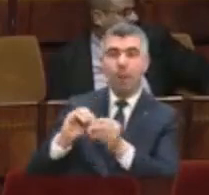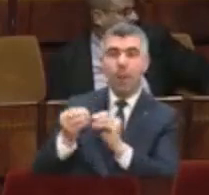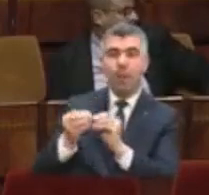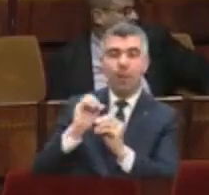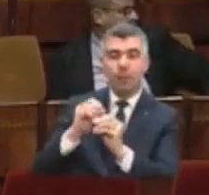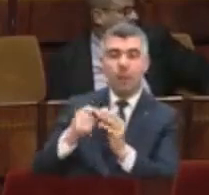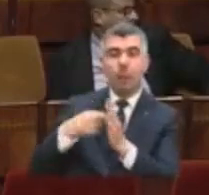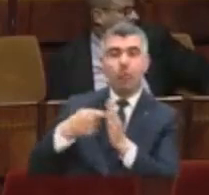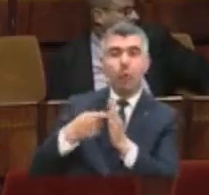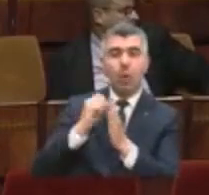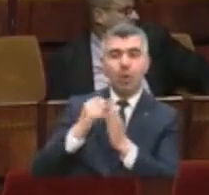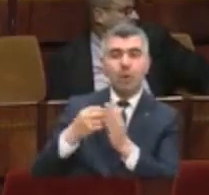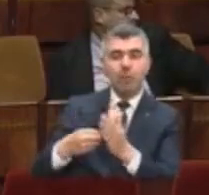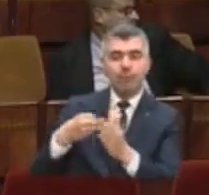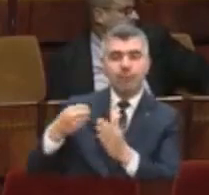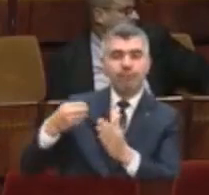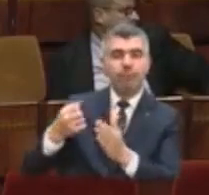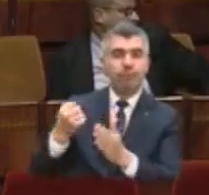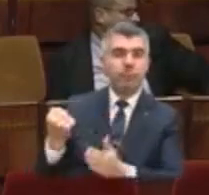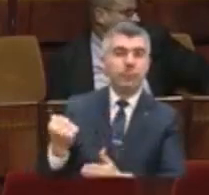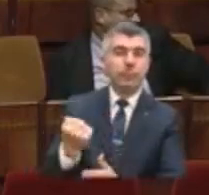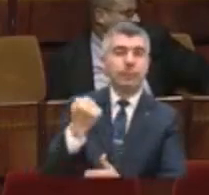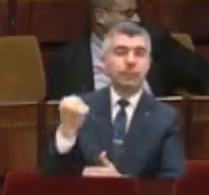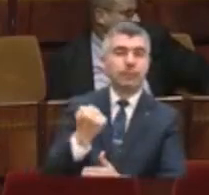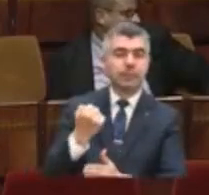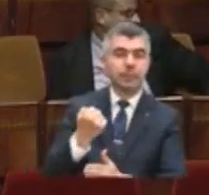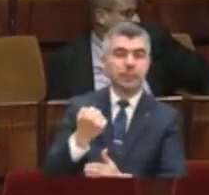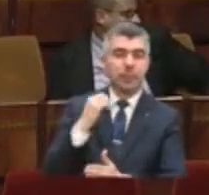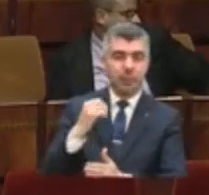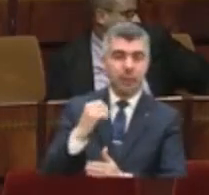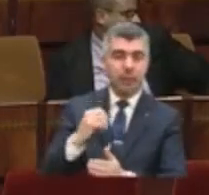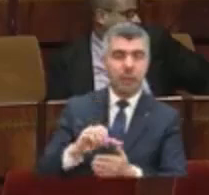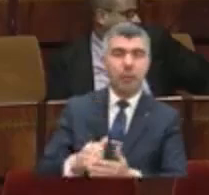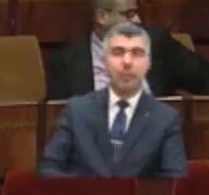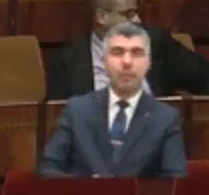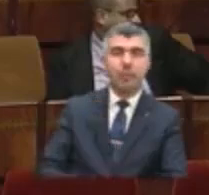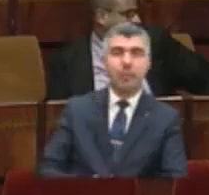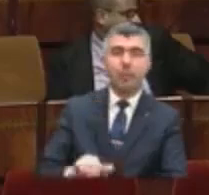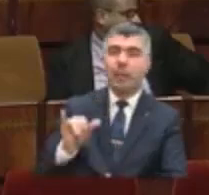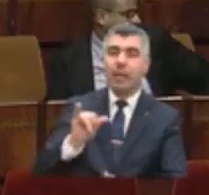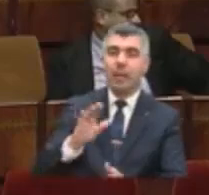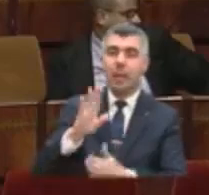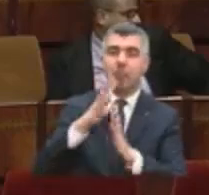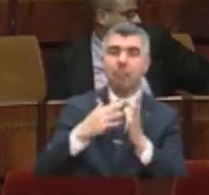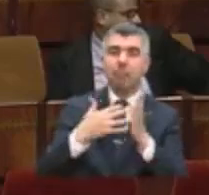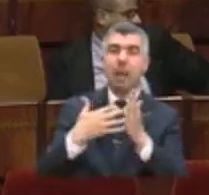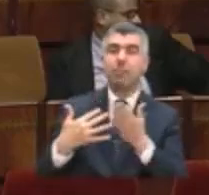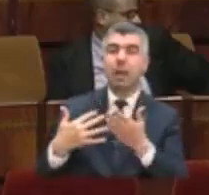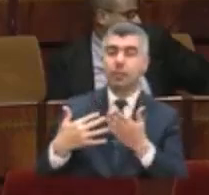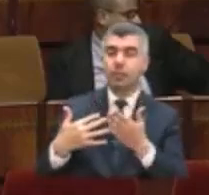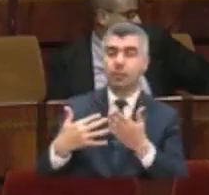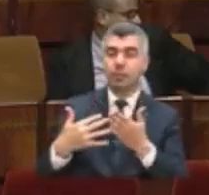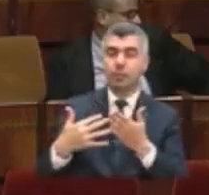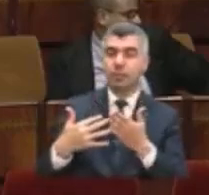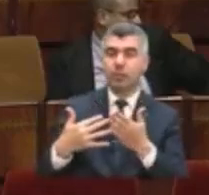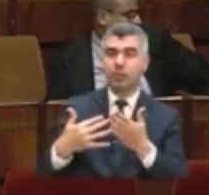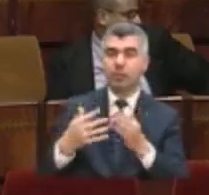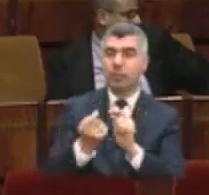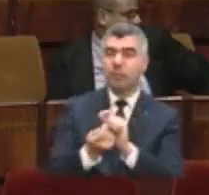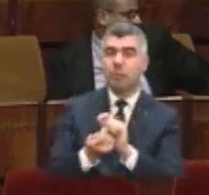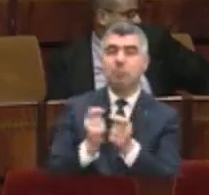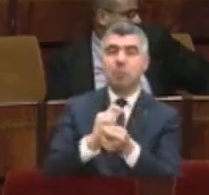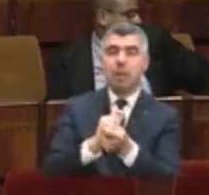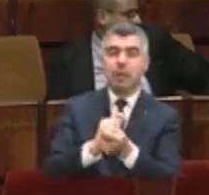المتعطرة، في الصفقات المتعطرة، وايضا في اين وصل برنامج تغيير